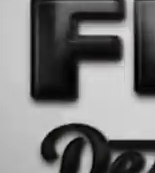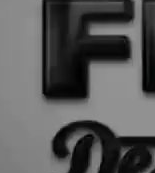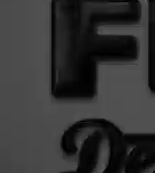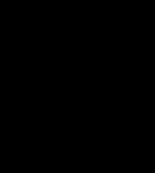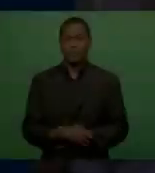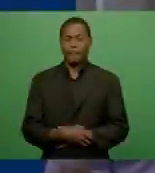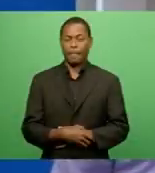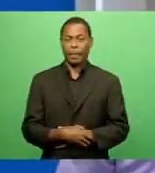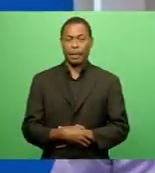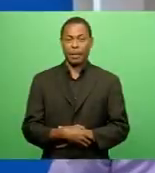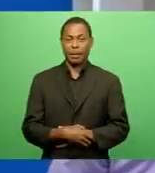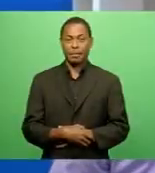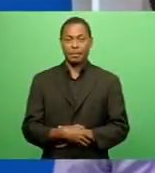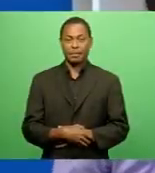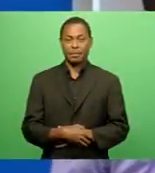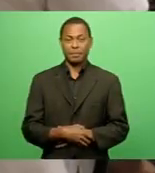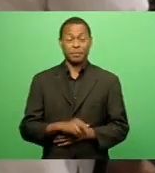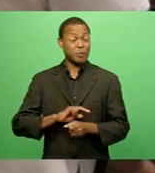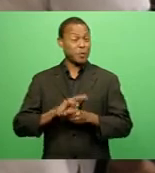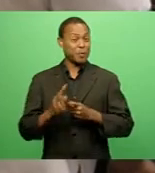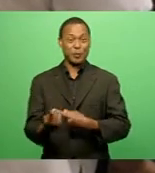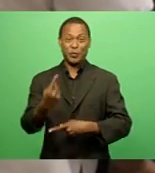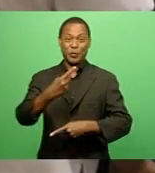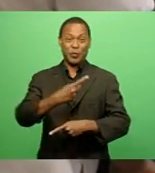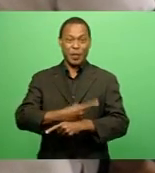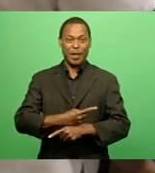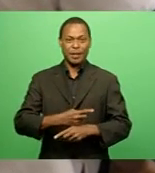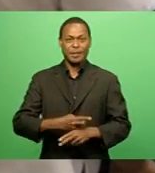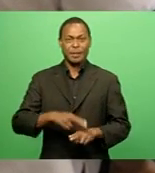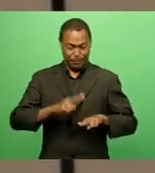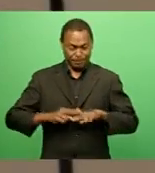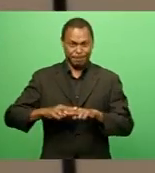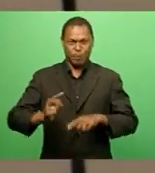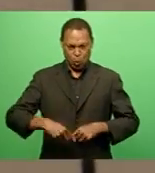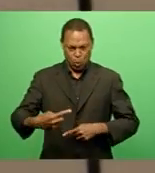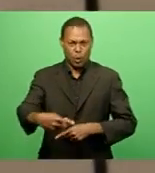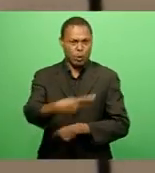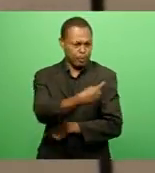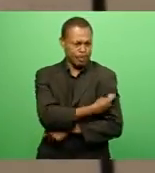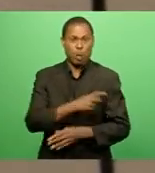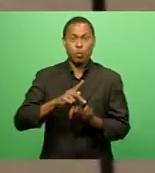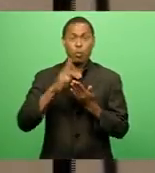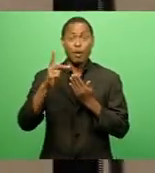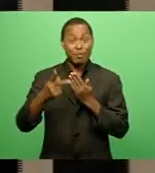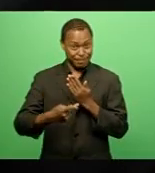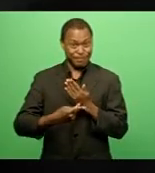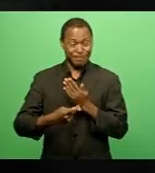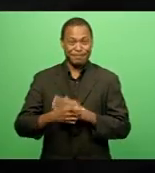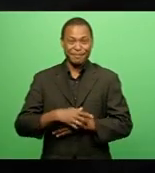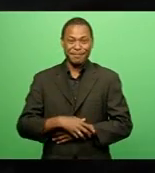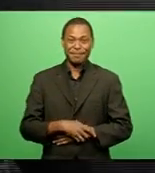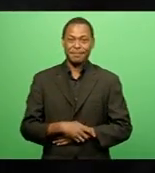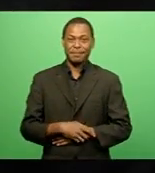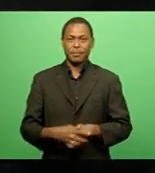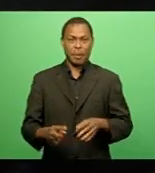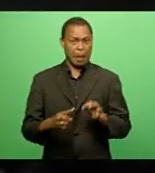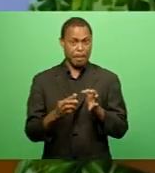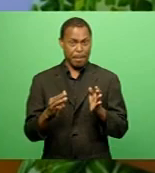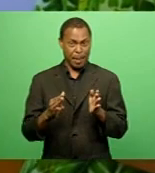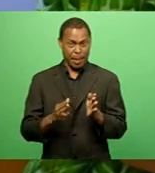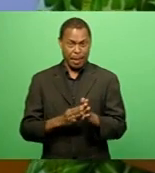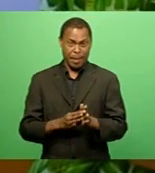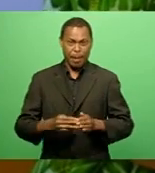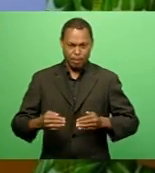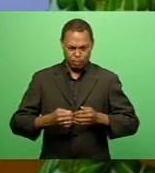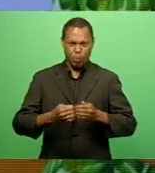2 देश की In the news tonight, Fiji will continue vaccination program. PM commissions